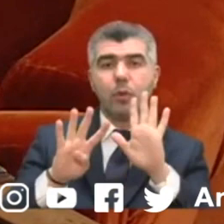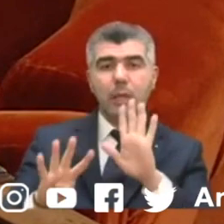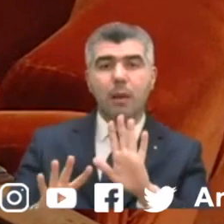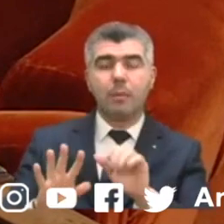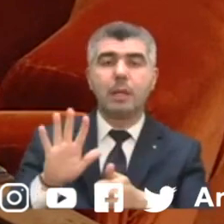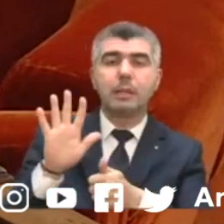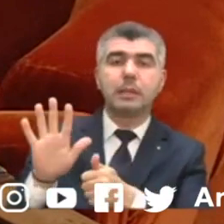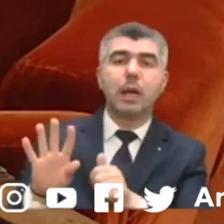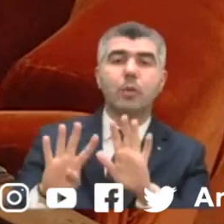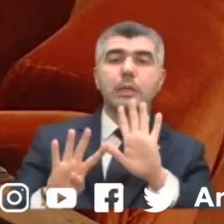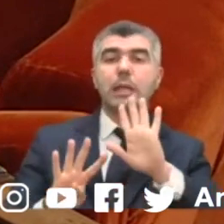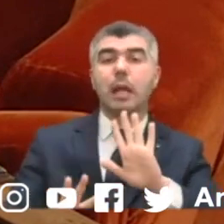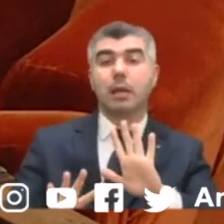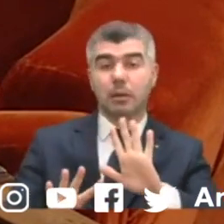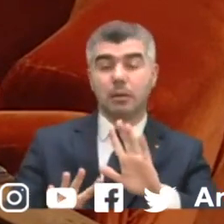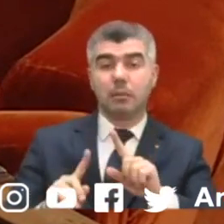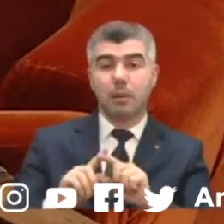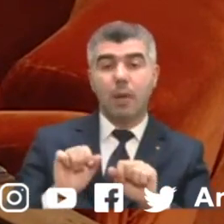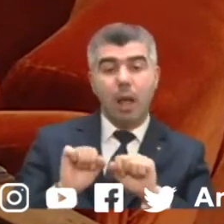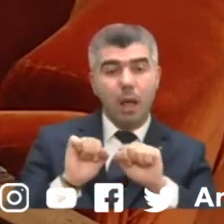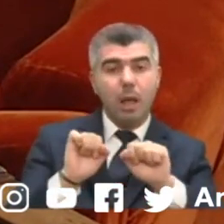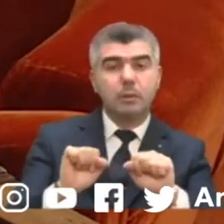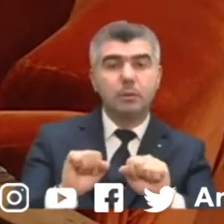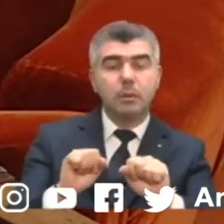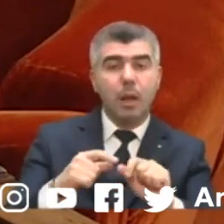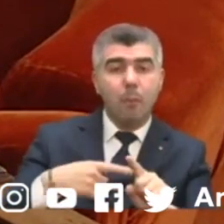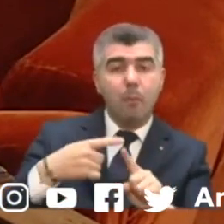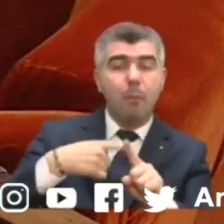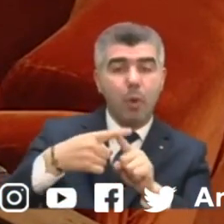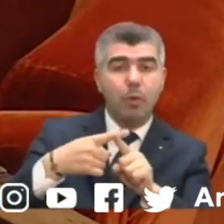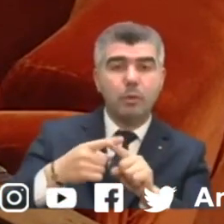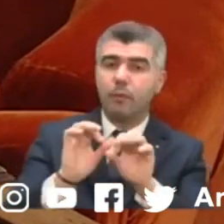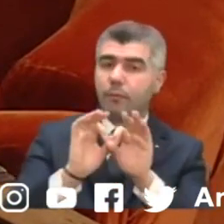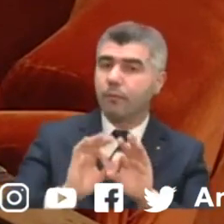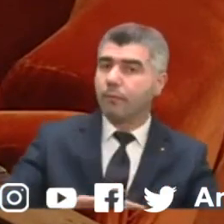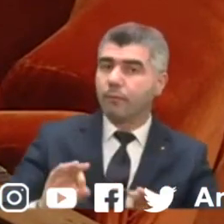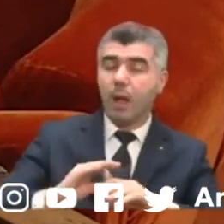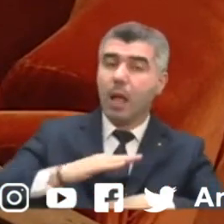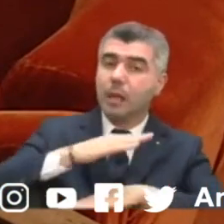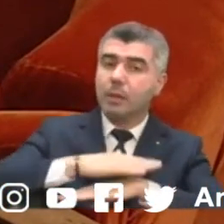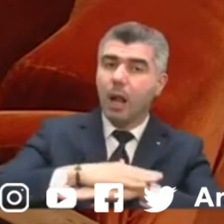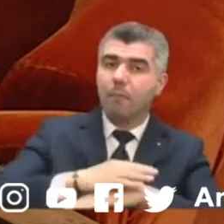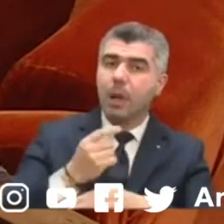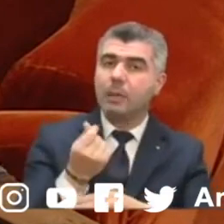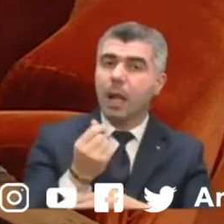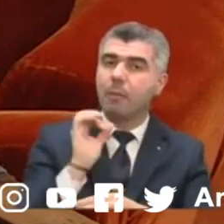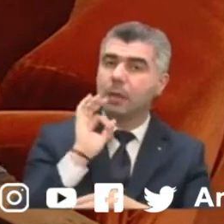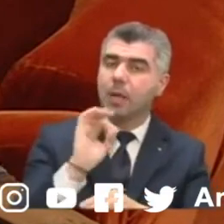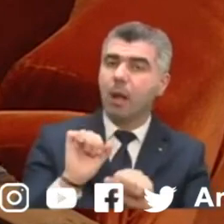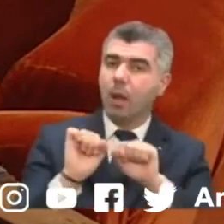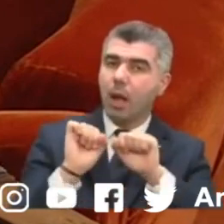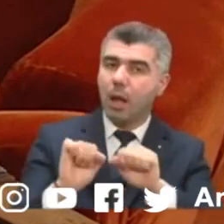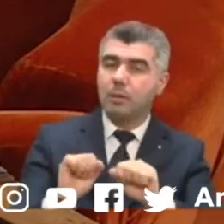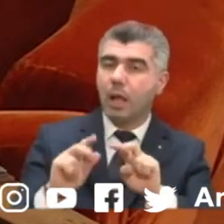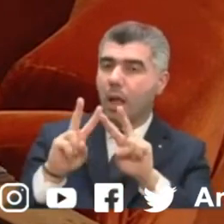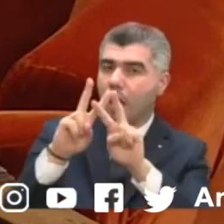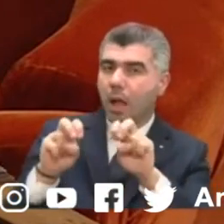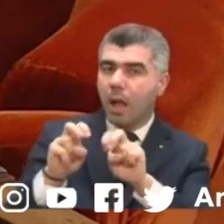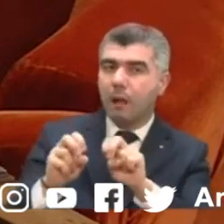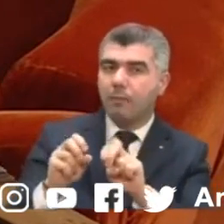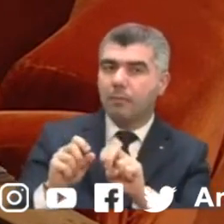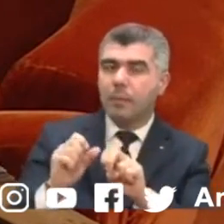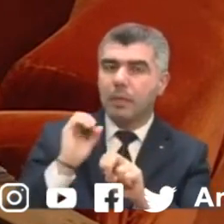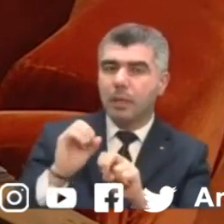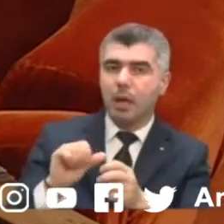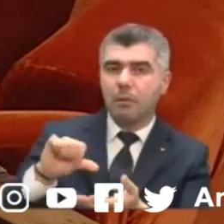1996. ومن أجل تصدي التجاوزات الاستثنائية المتعلقة بعدم احترام الأسعار تيتم تعزيز عمل لجان مراقبة الأسعار